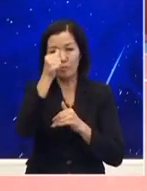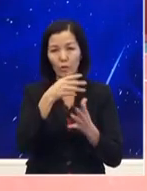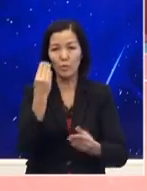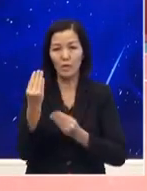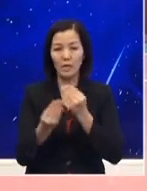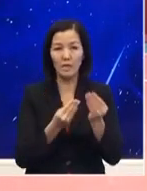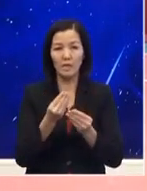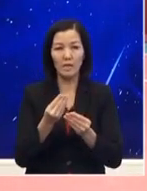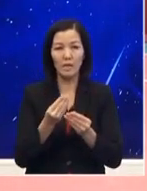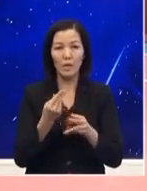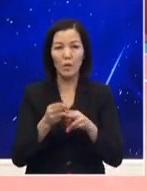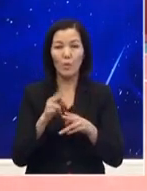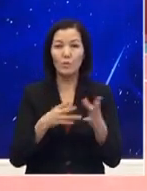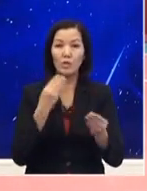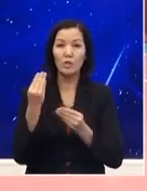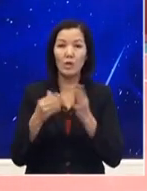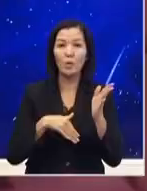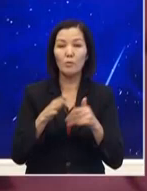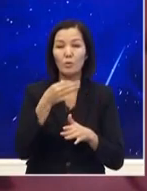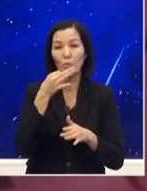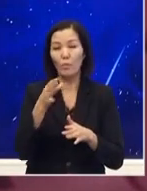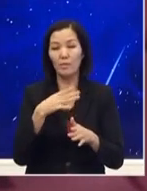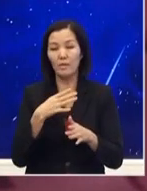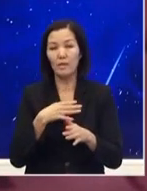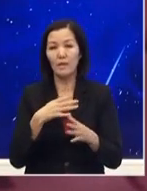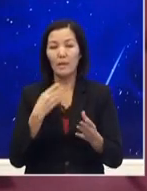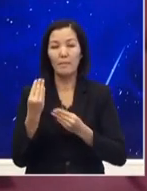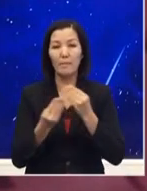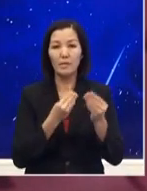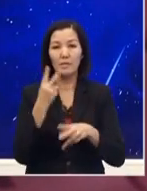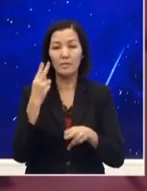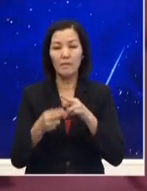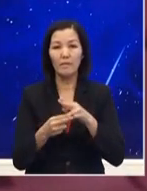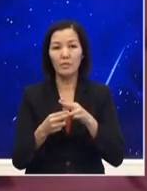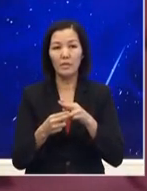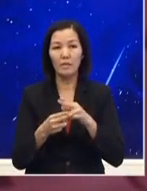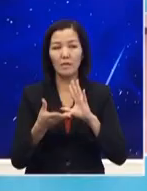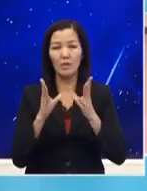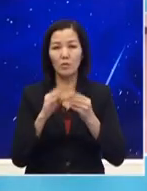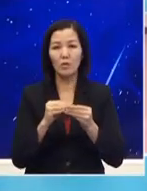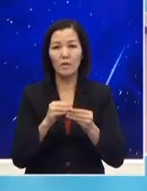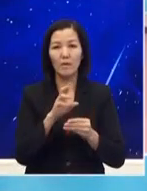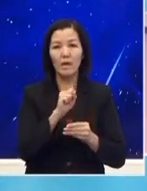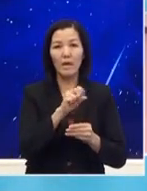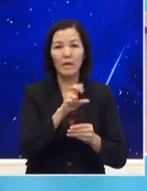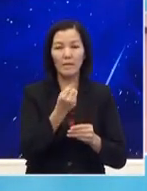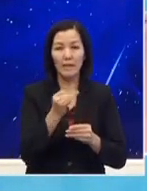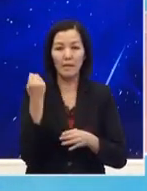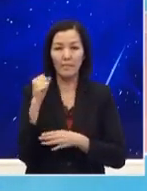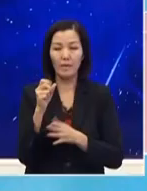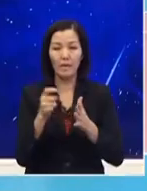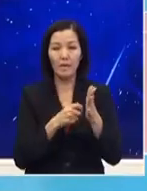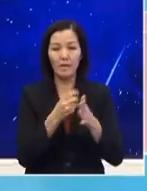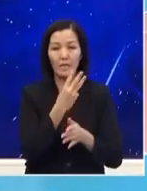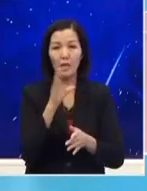за Каны. Очень хороший игрок, очень опытный. Матчи первого игрового дня завершились со следующими результатами. Алтай обыграл Караганду со счетом